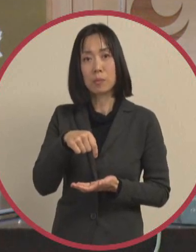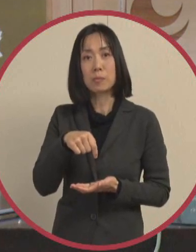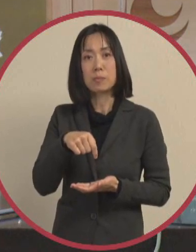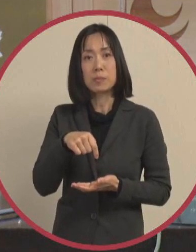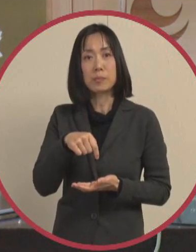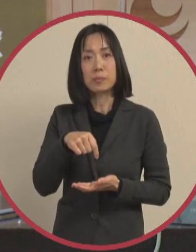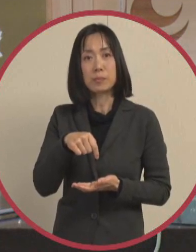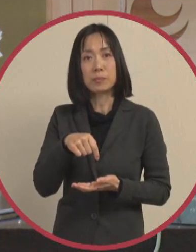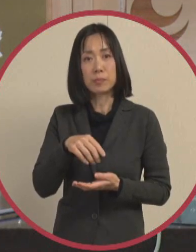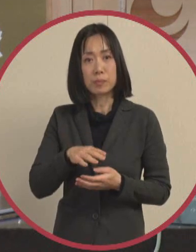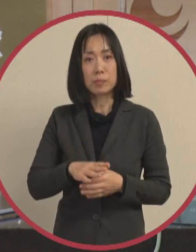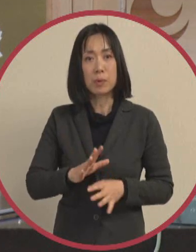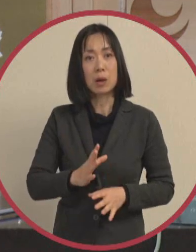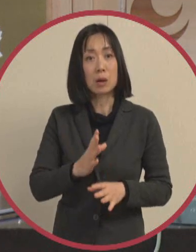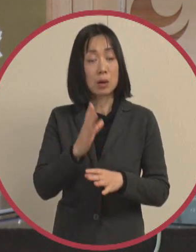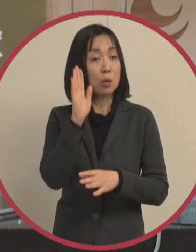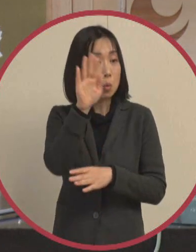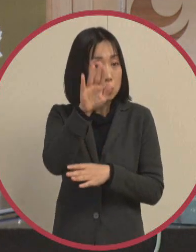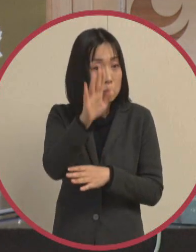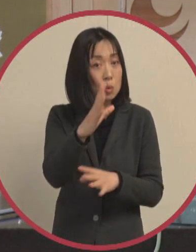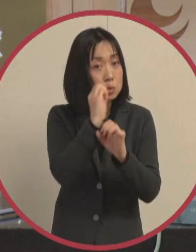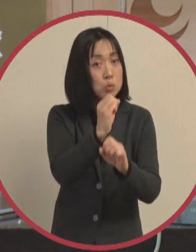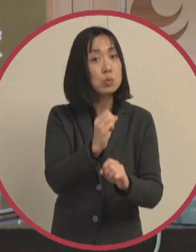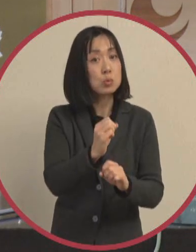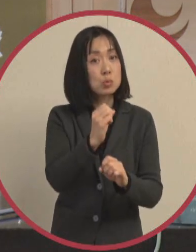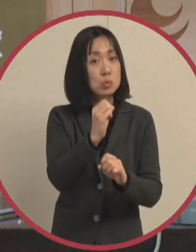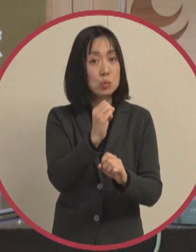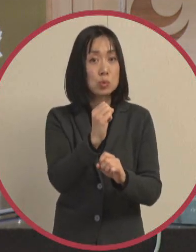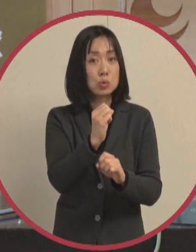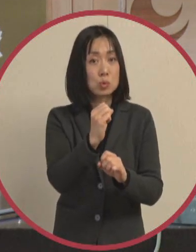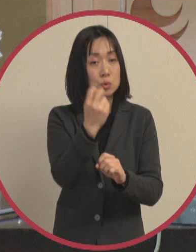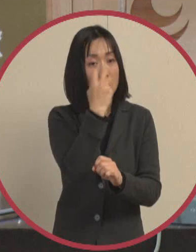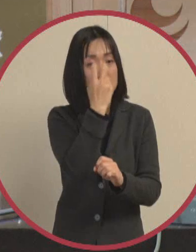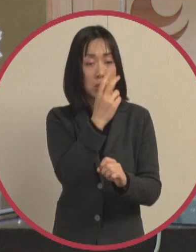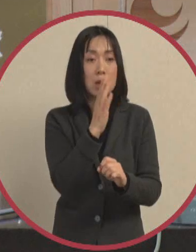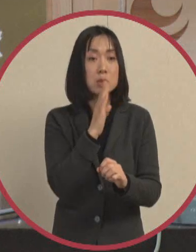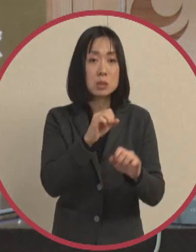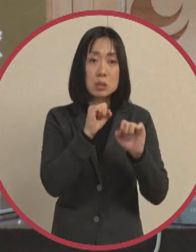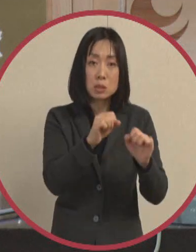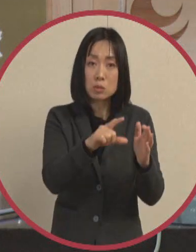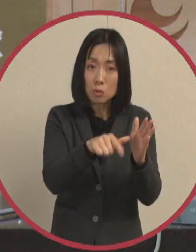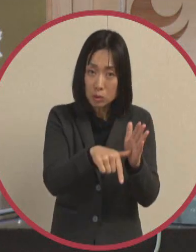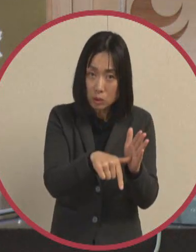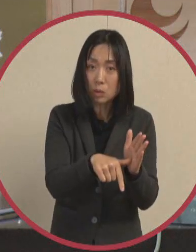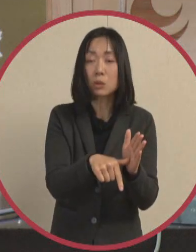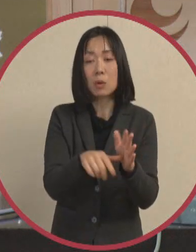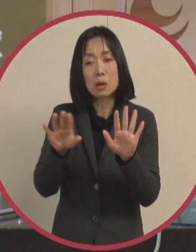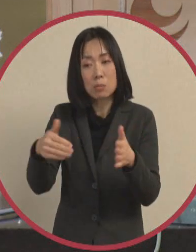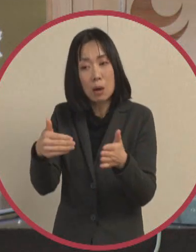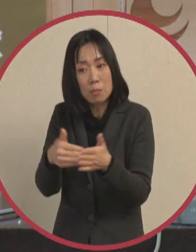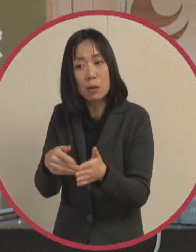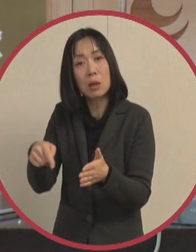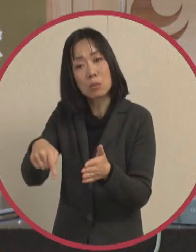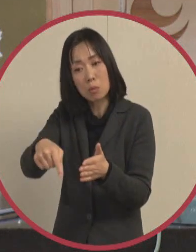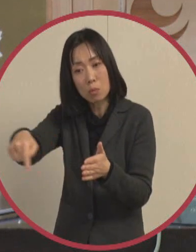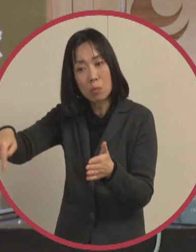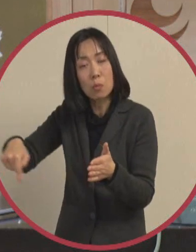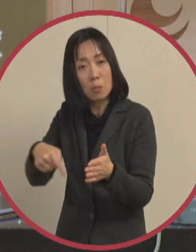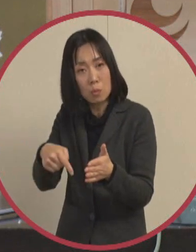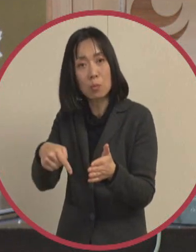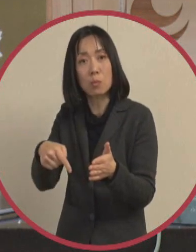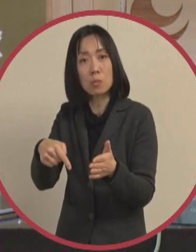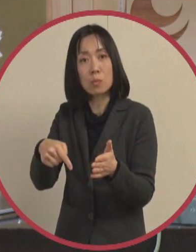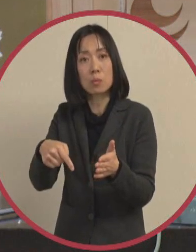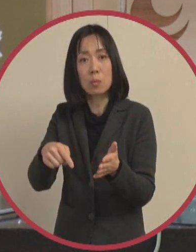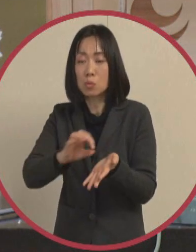この集中検査を行わなければいけないというような事態に、なった場合にはですね、それをしっかりとあの活用